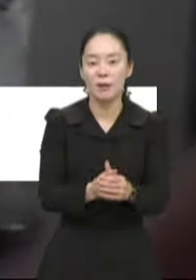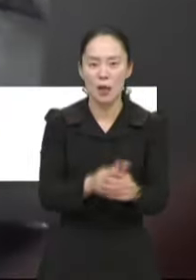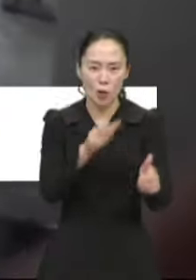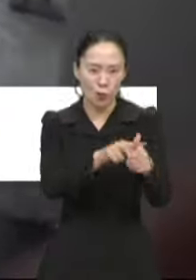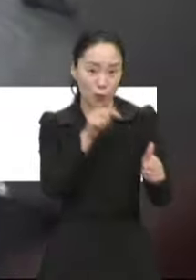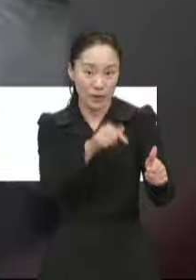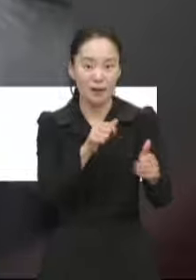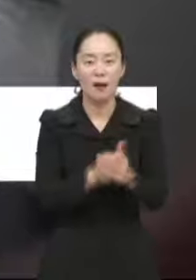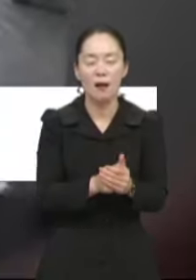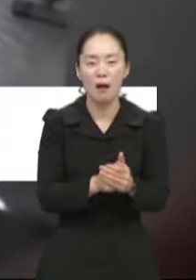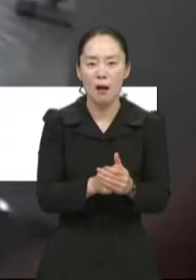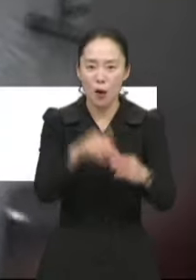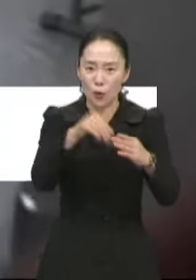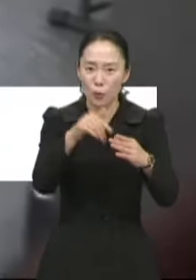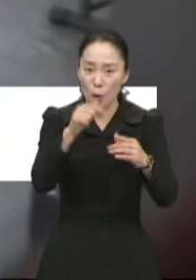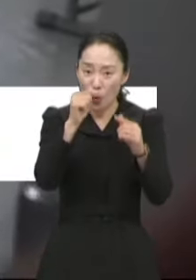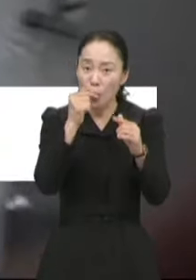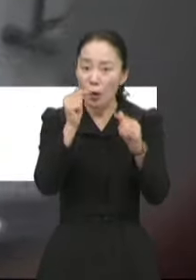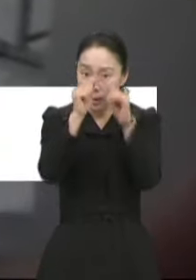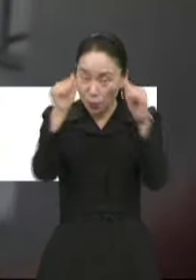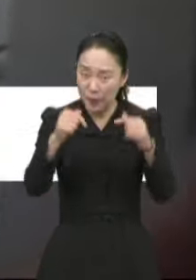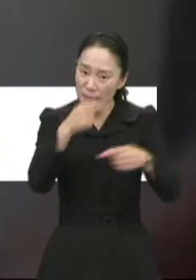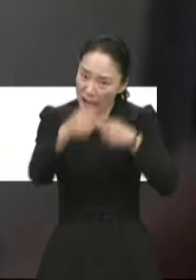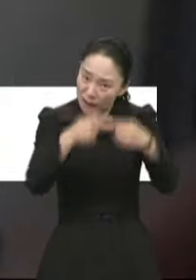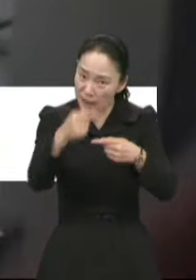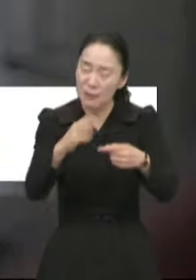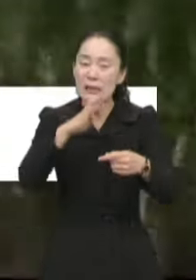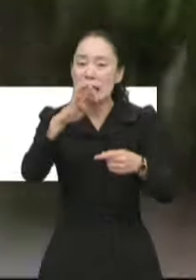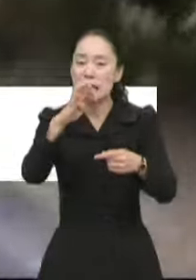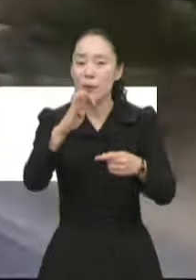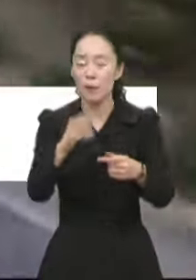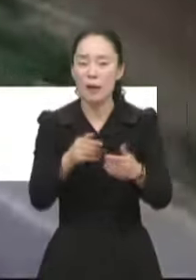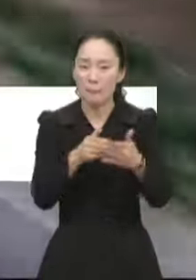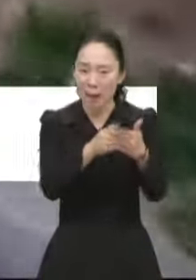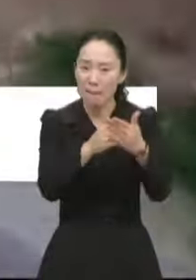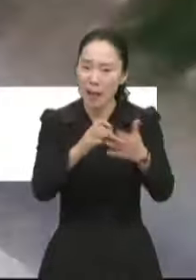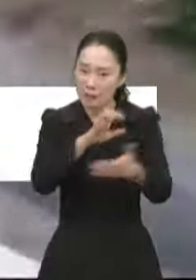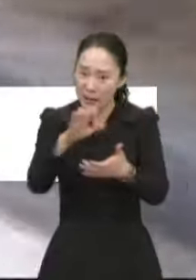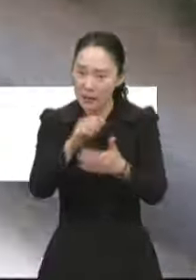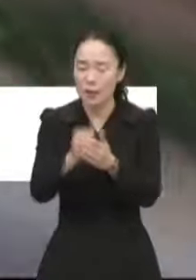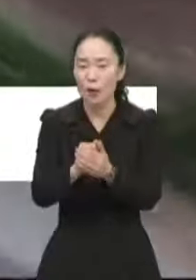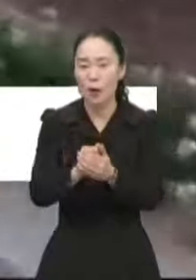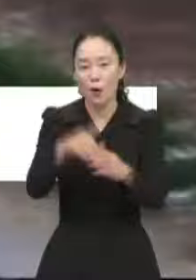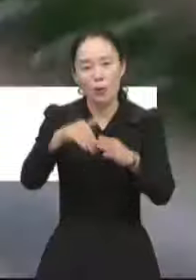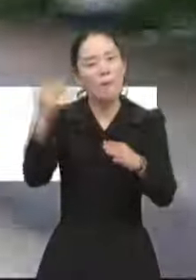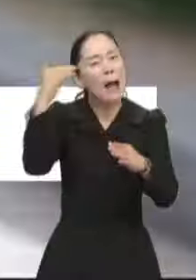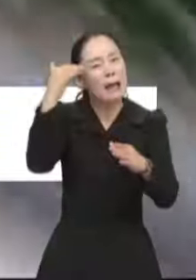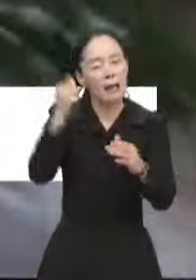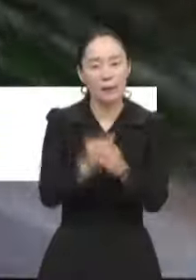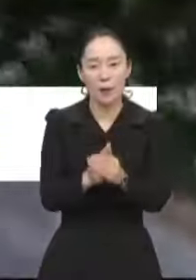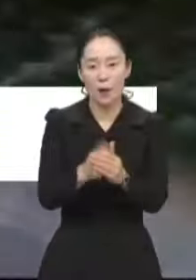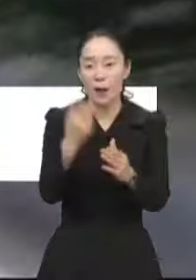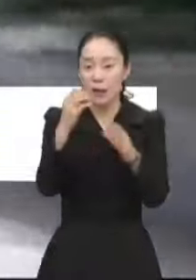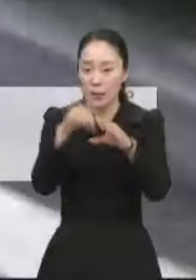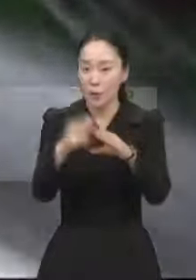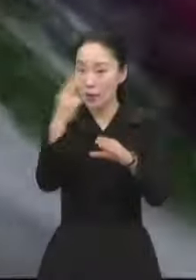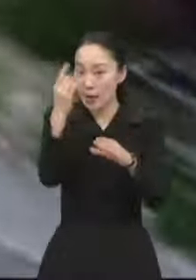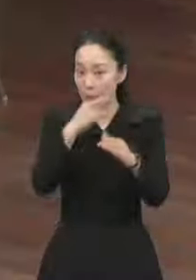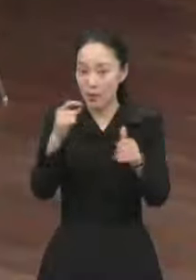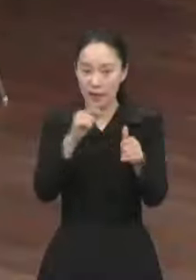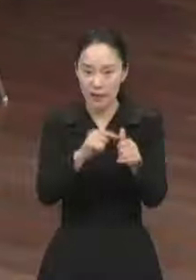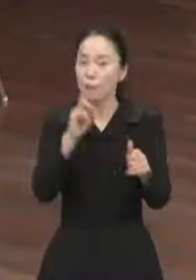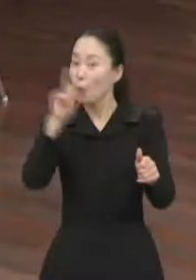후보자 A씨가 투표용지를 바꿔달라며 40여 분간 소란을 피우고 투표를 방해한 혐의로 선관위로부터